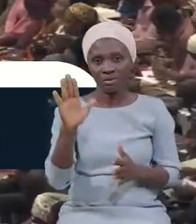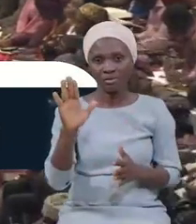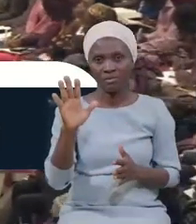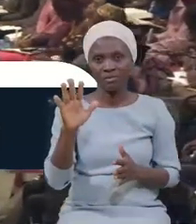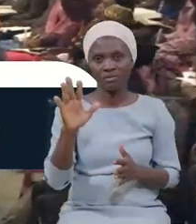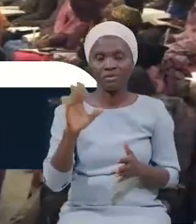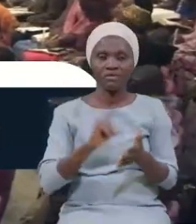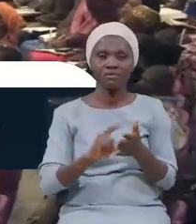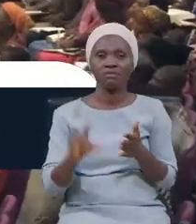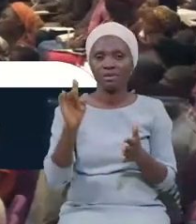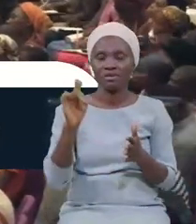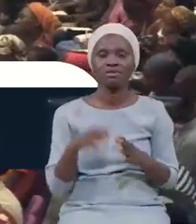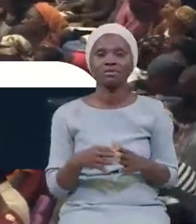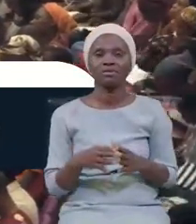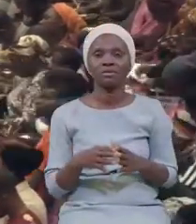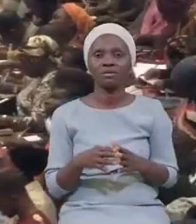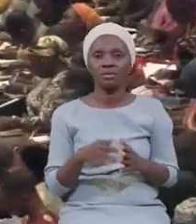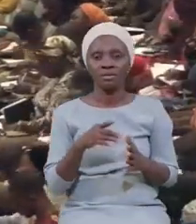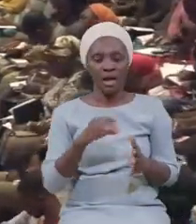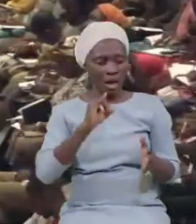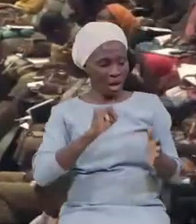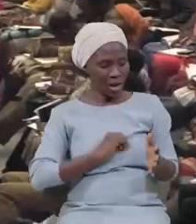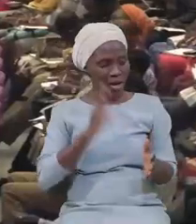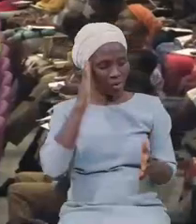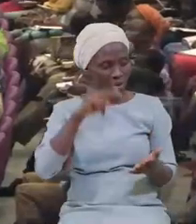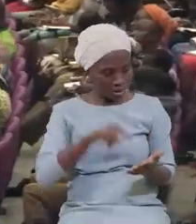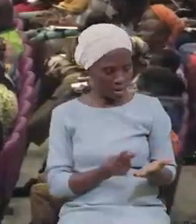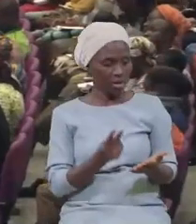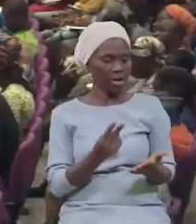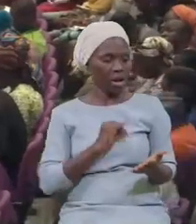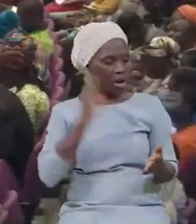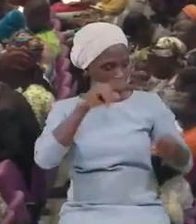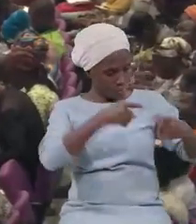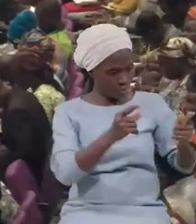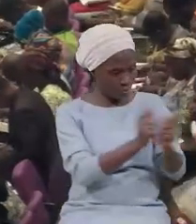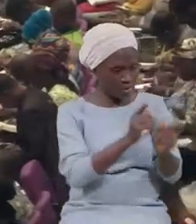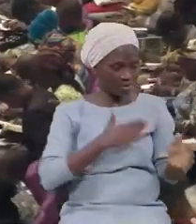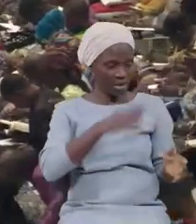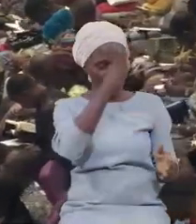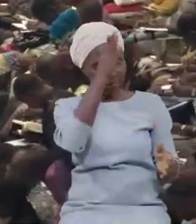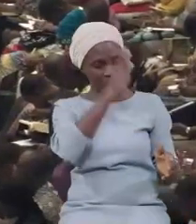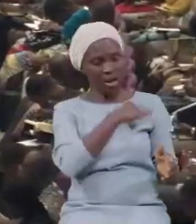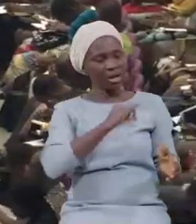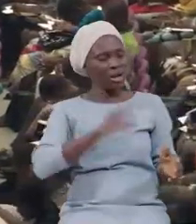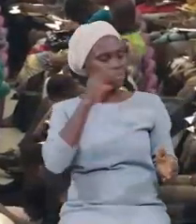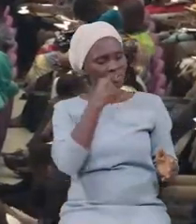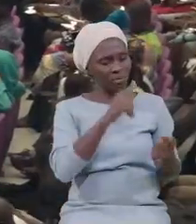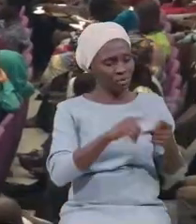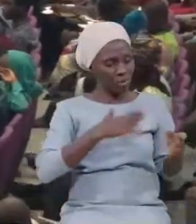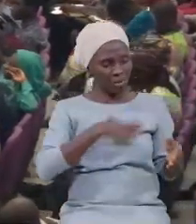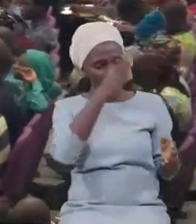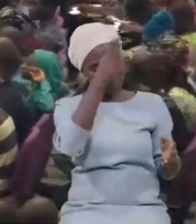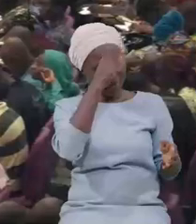Luc au chapitre 15, verset 18 qui dit... Je